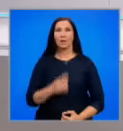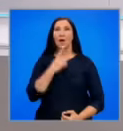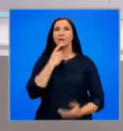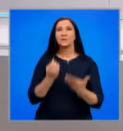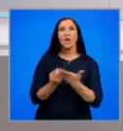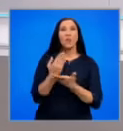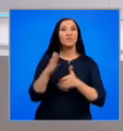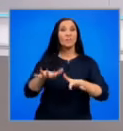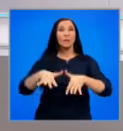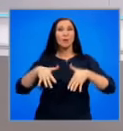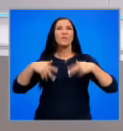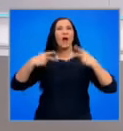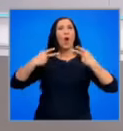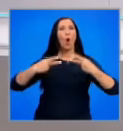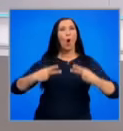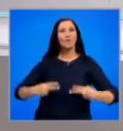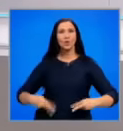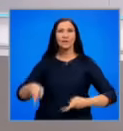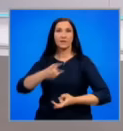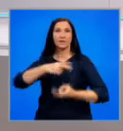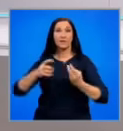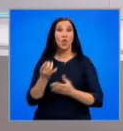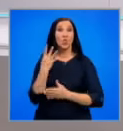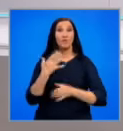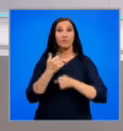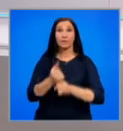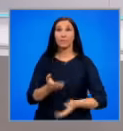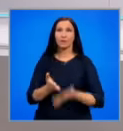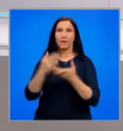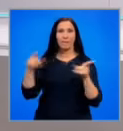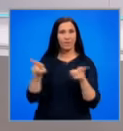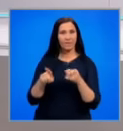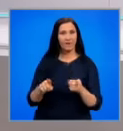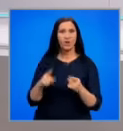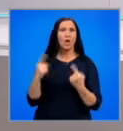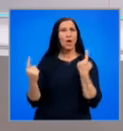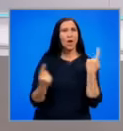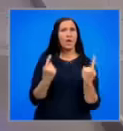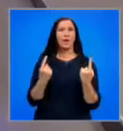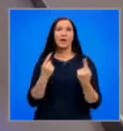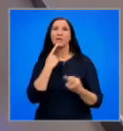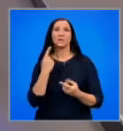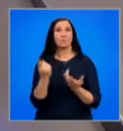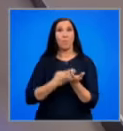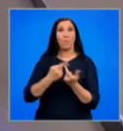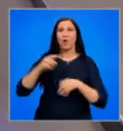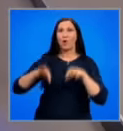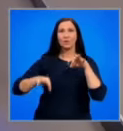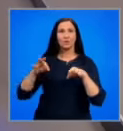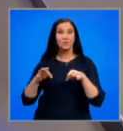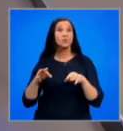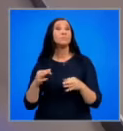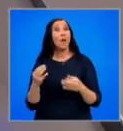За новата парламентарна конфигурация в търсене на нови депутати в подкрепа на управлението и игра с кворума. А подкрепата става